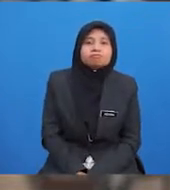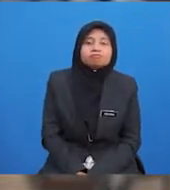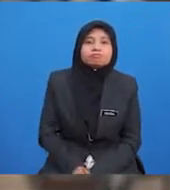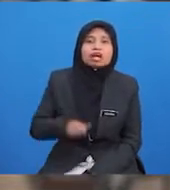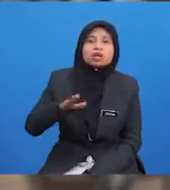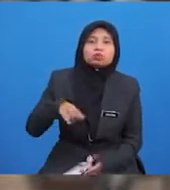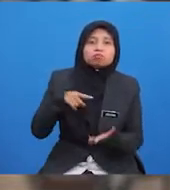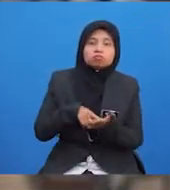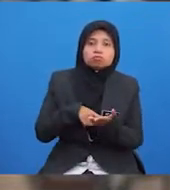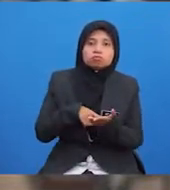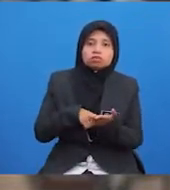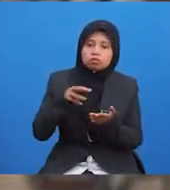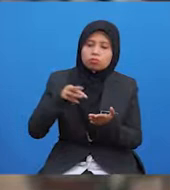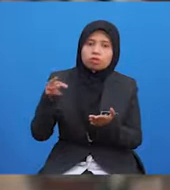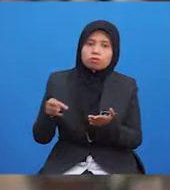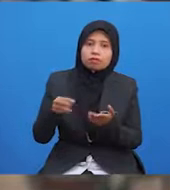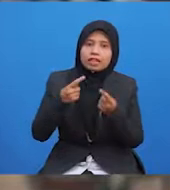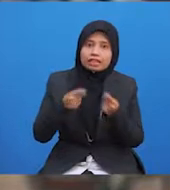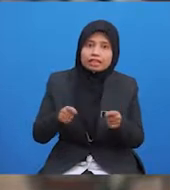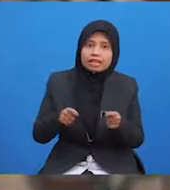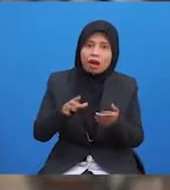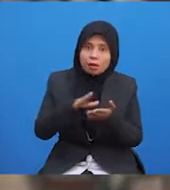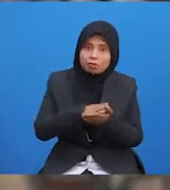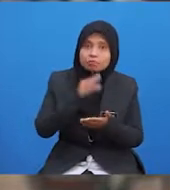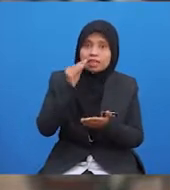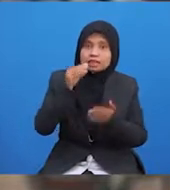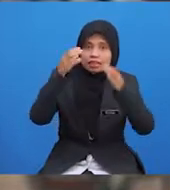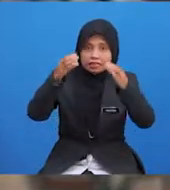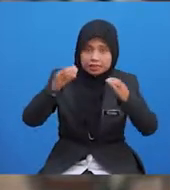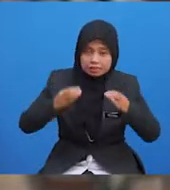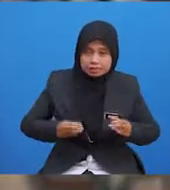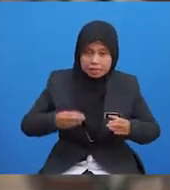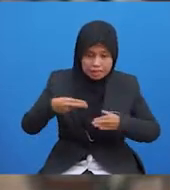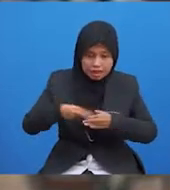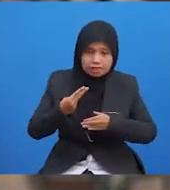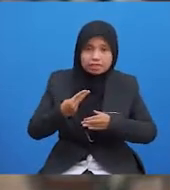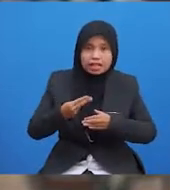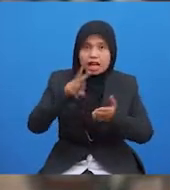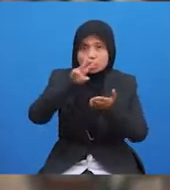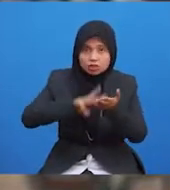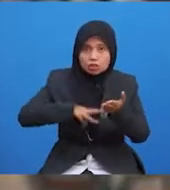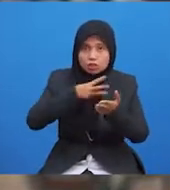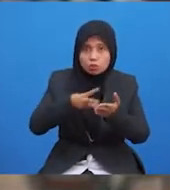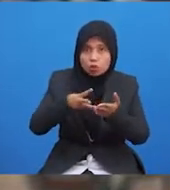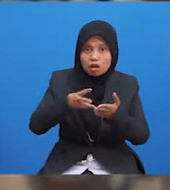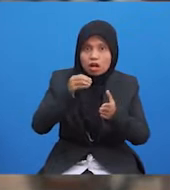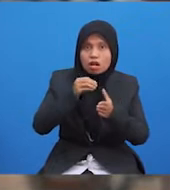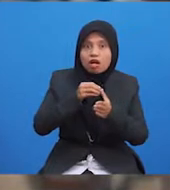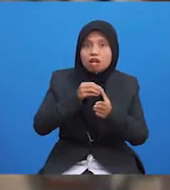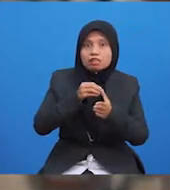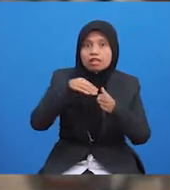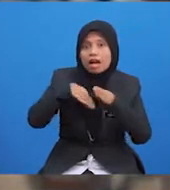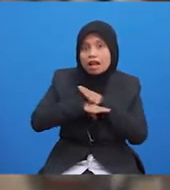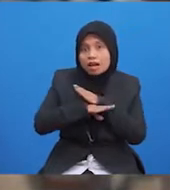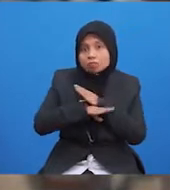Sebelum ini, murid-murid telah mempelajari cara untuk menghasilkan jadual atau table